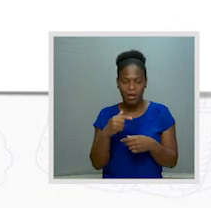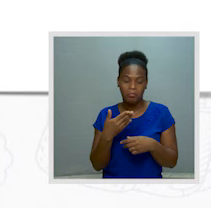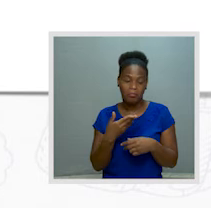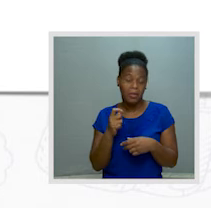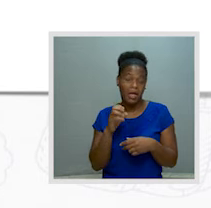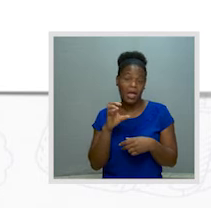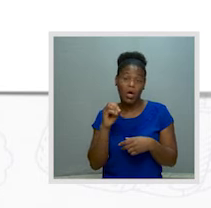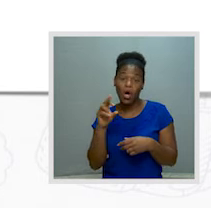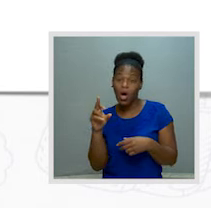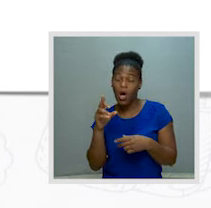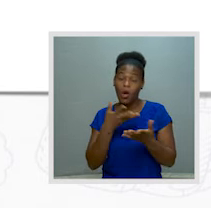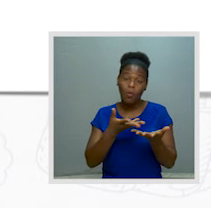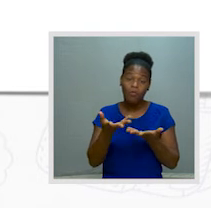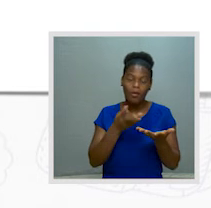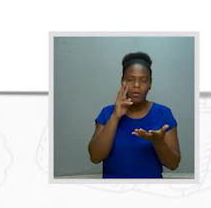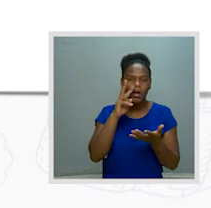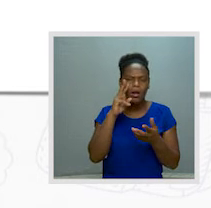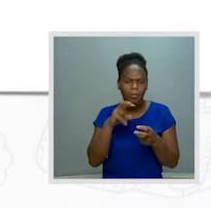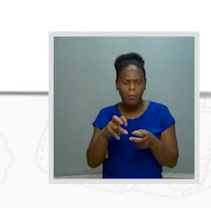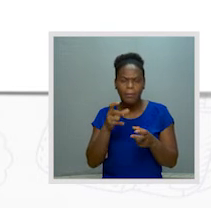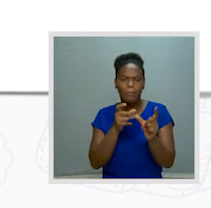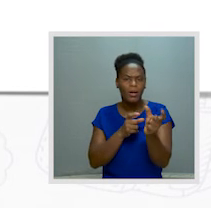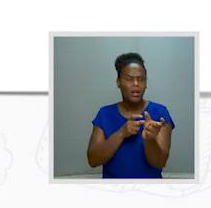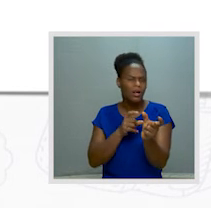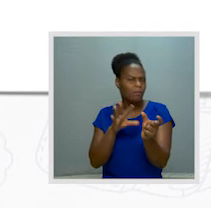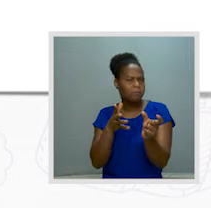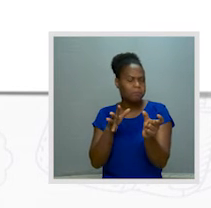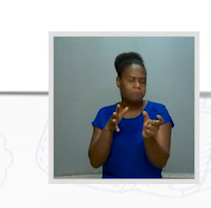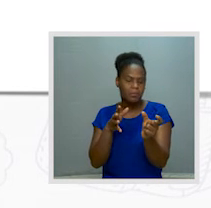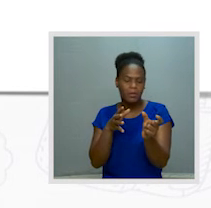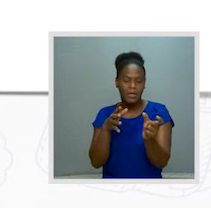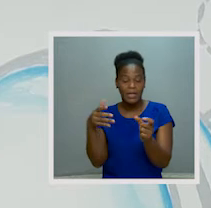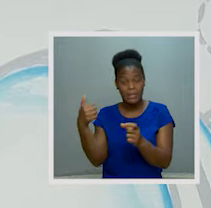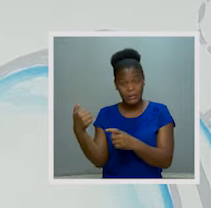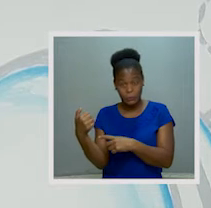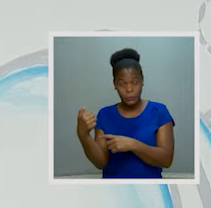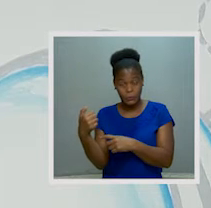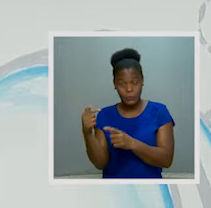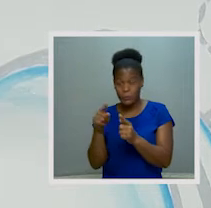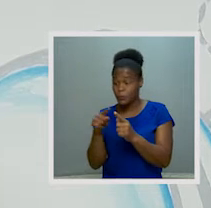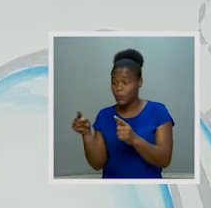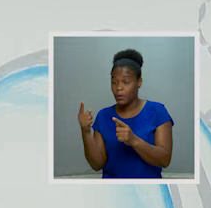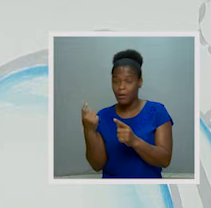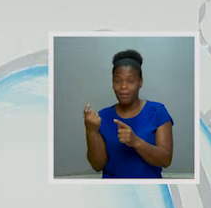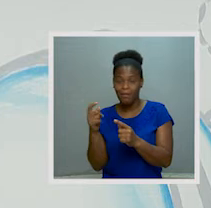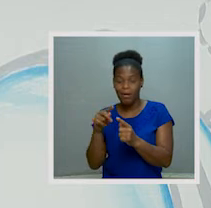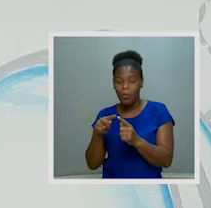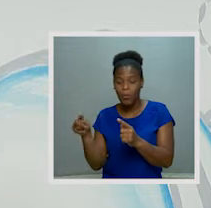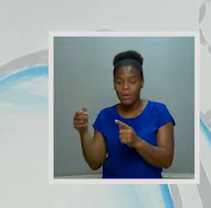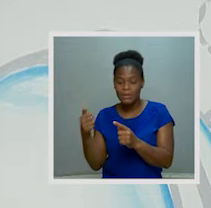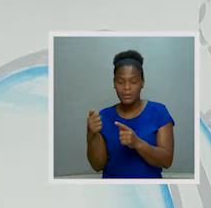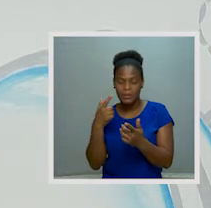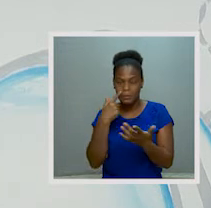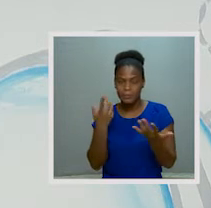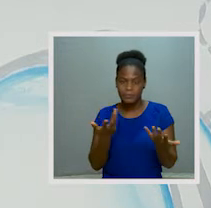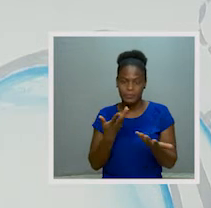convivial. Vous allez chercher un mot en 5 lettres, pour ça